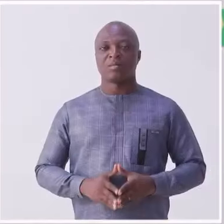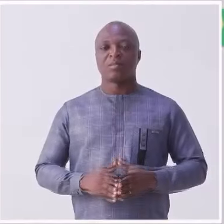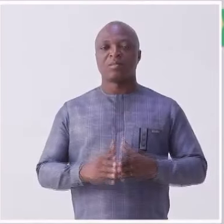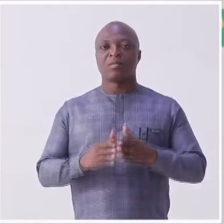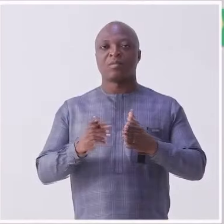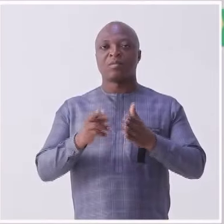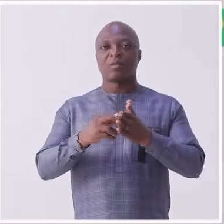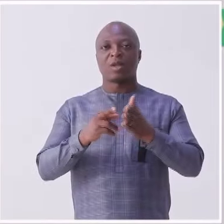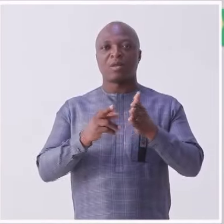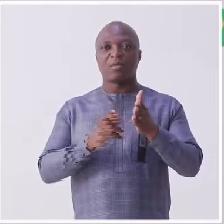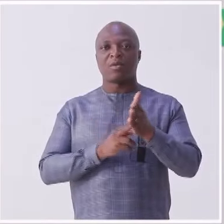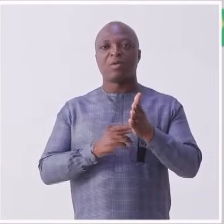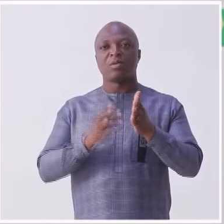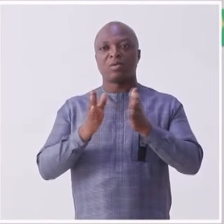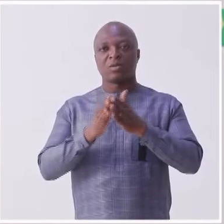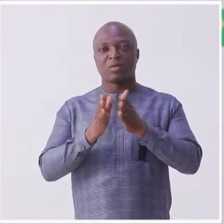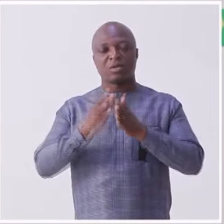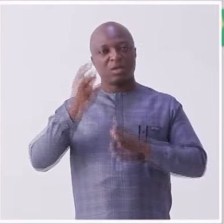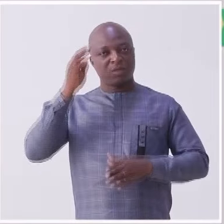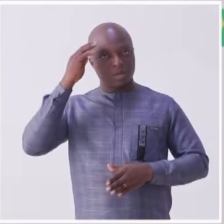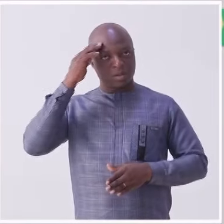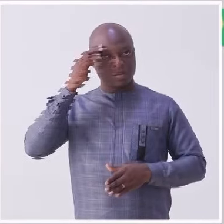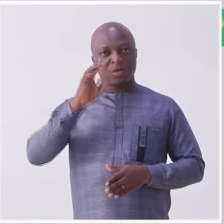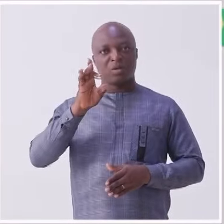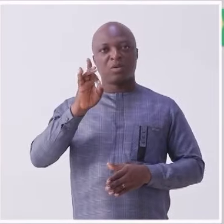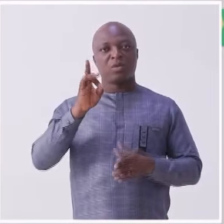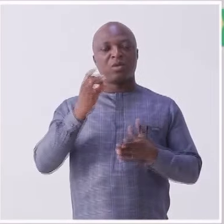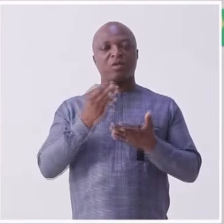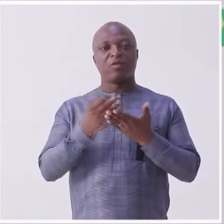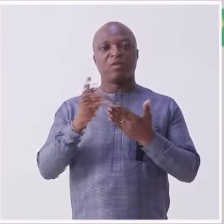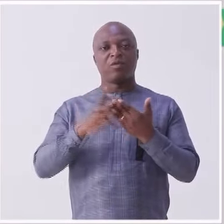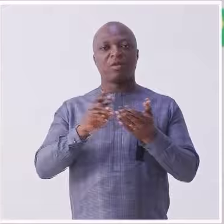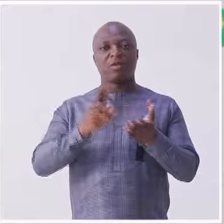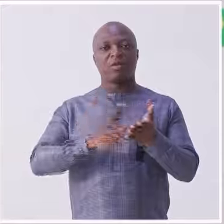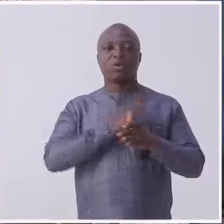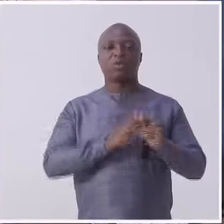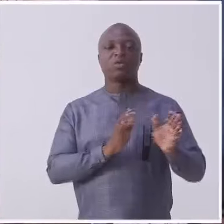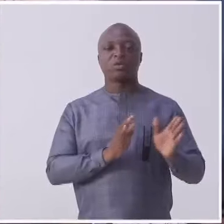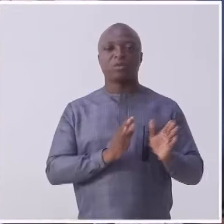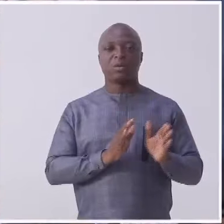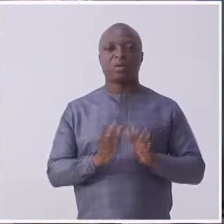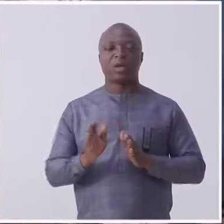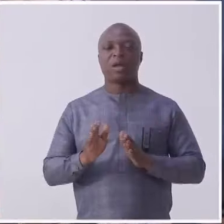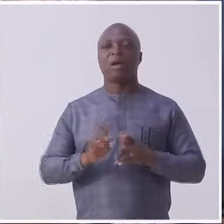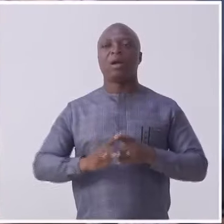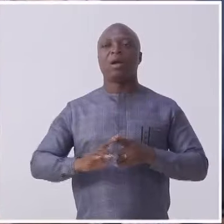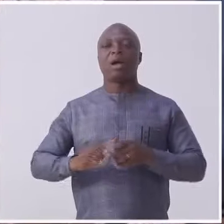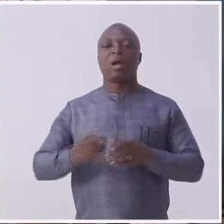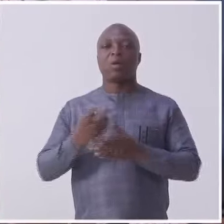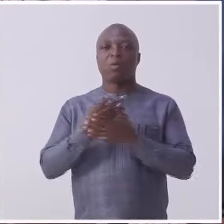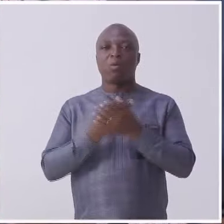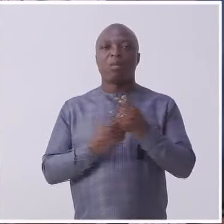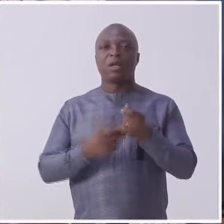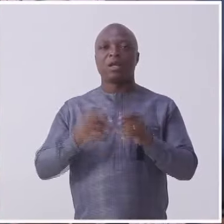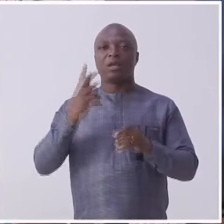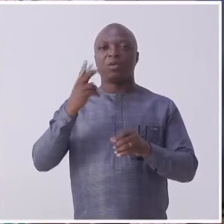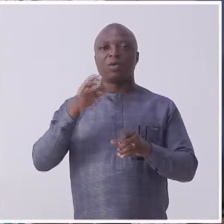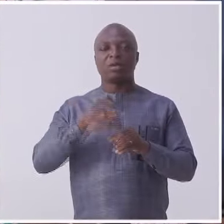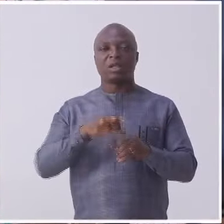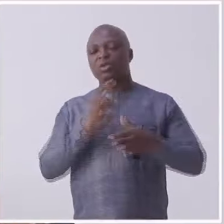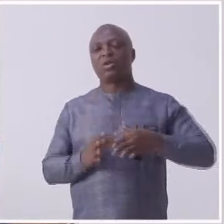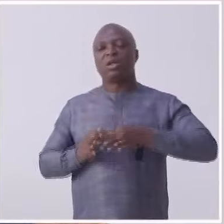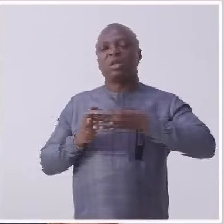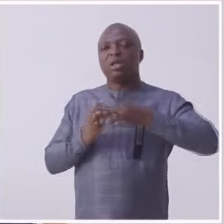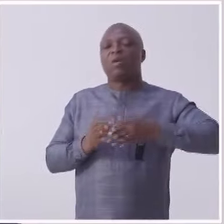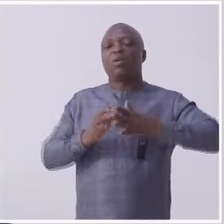ont été examinés hier en Conseil des ministres. Le Conseil a également écouté une communication et tout ceci sous la conduite du chef de l'État fort